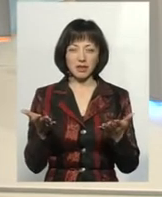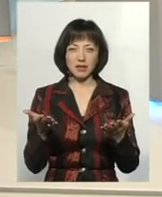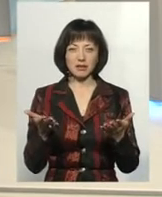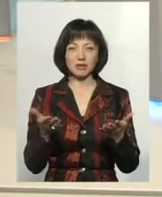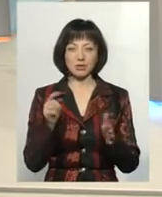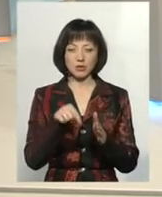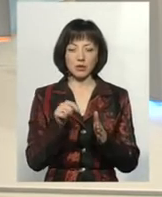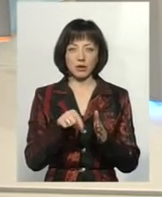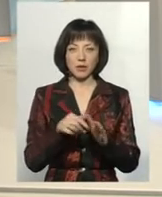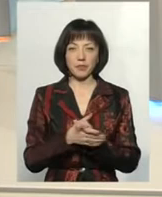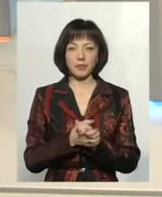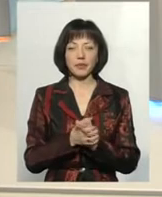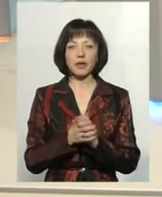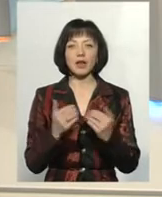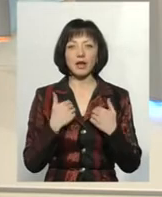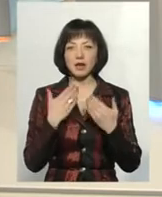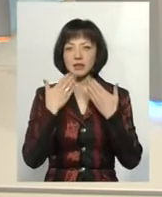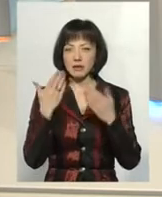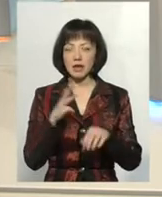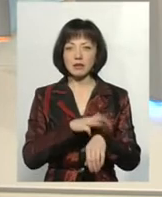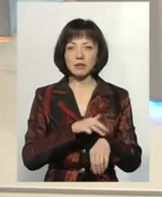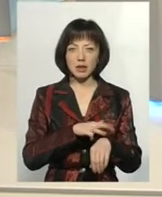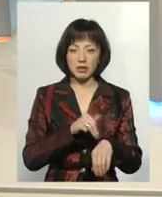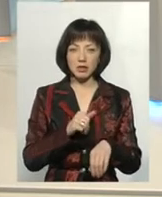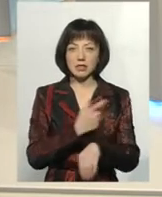Насипали туди. Я зверталася в міліцію,